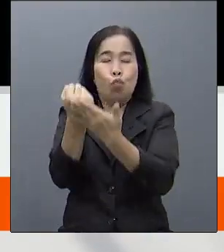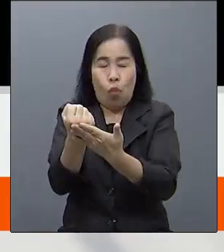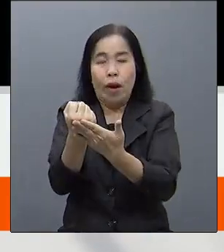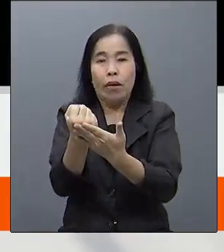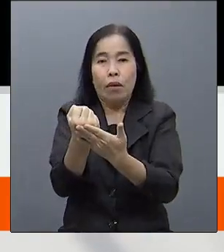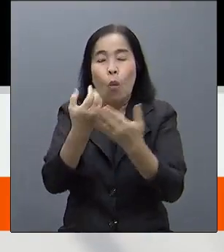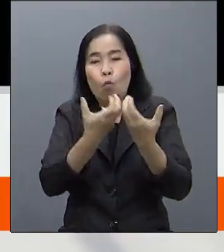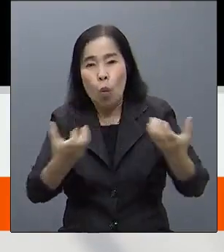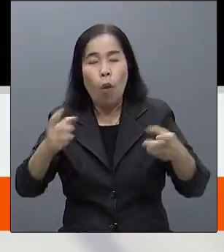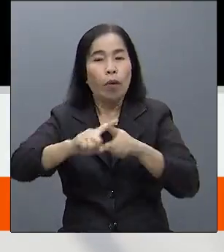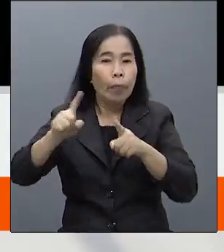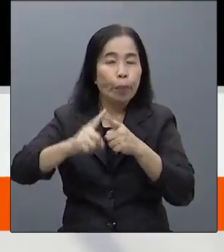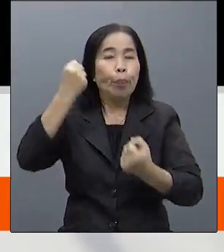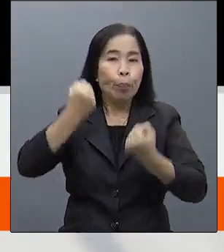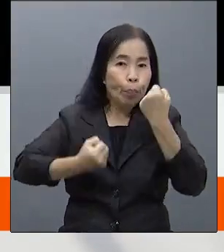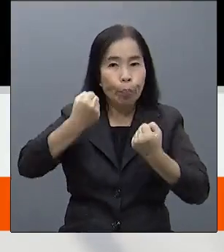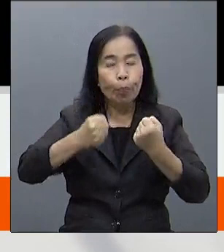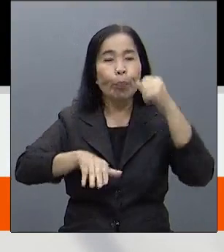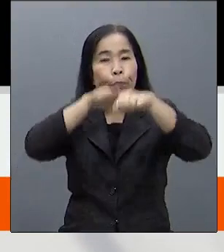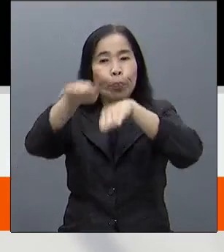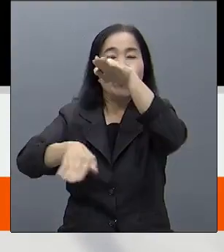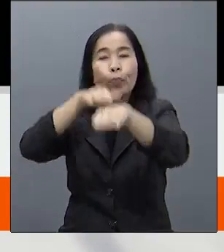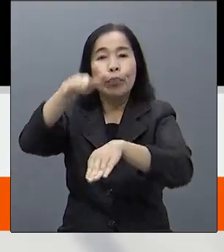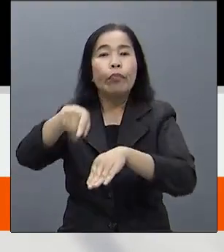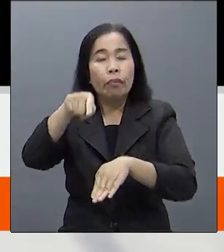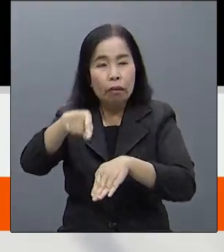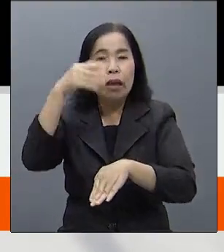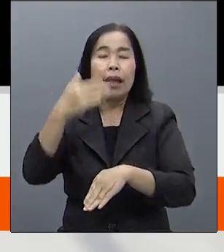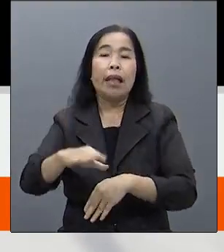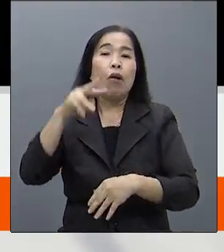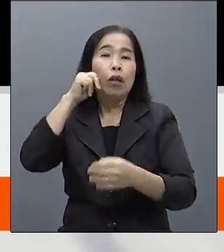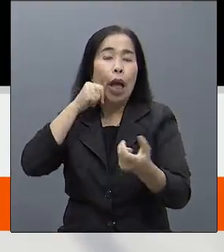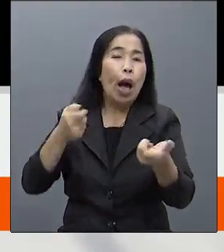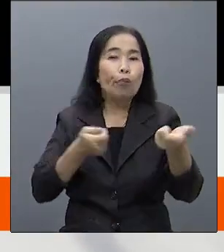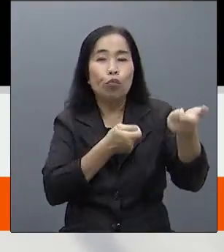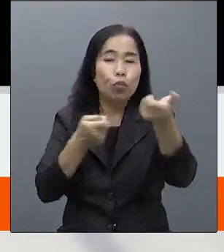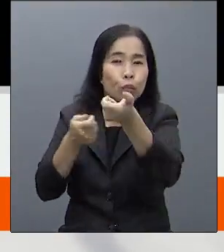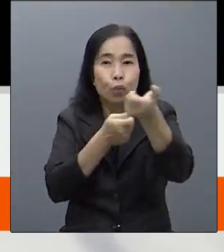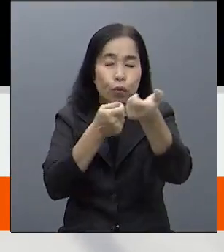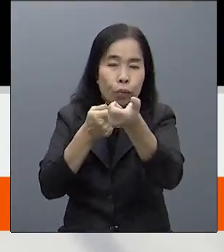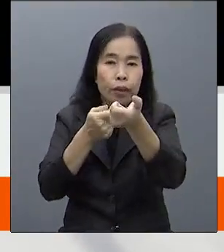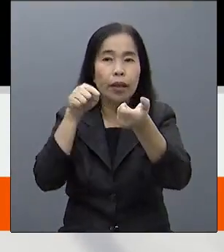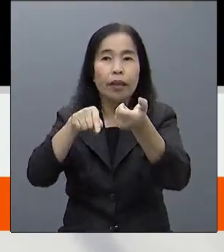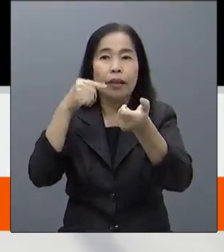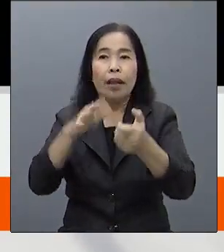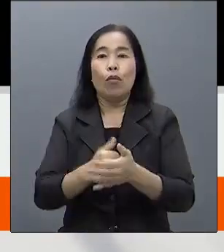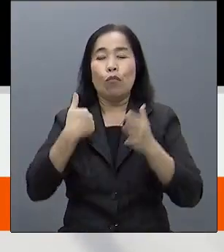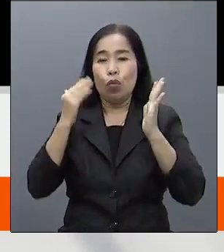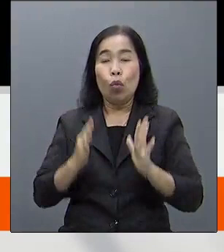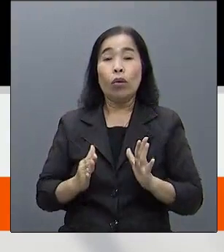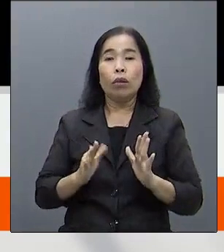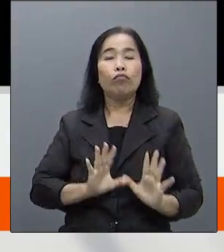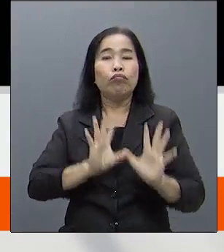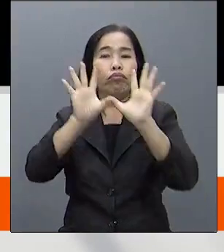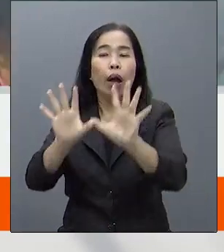เช่นรถไฟฟ้าส่องสว่างรถดับไฟป่านะครับเครื่องสูบส่งน้ำระยะไกลเนี่ยไปสำรวจพื้นที่ก็ไปปฏิบัติ